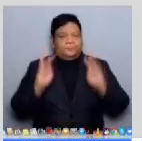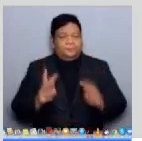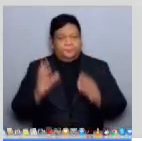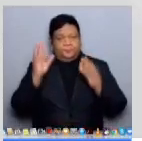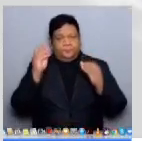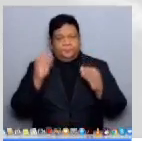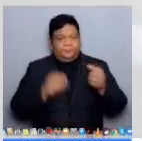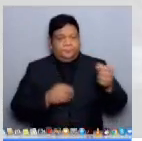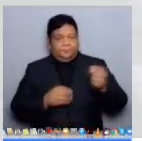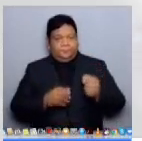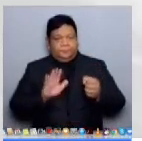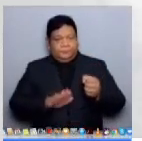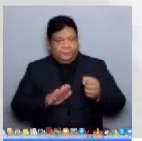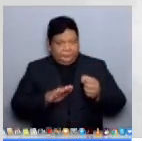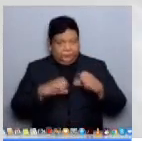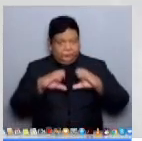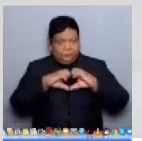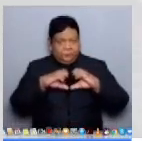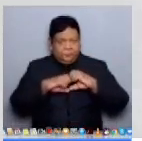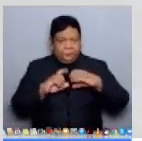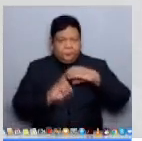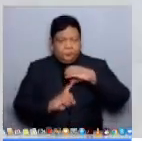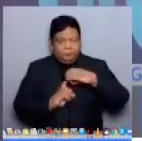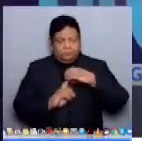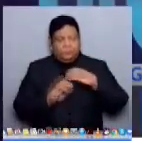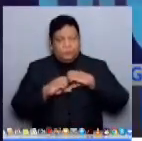meteorologist Nathaniel Mangtani Cruz.